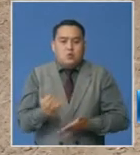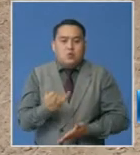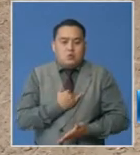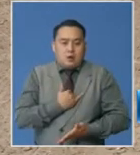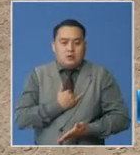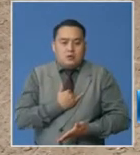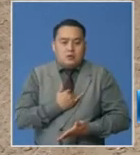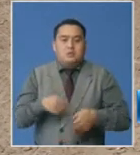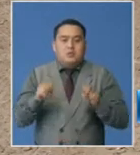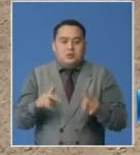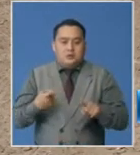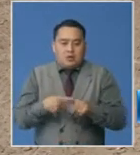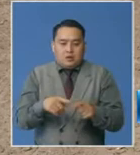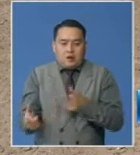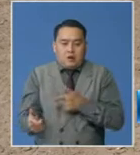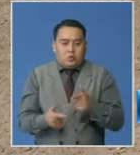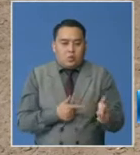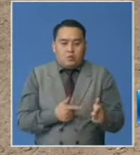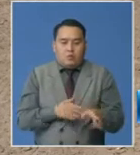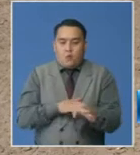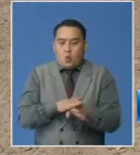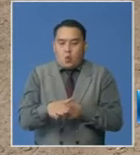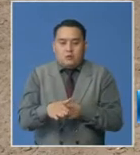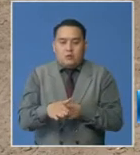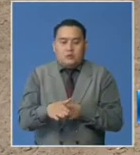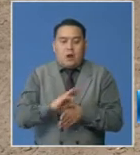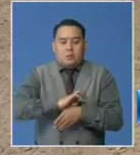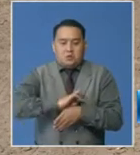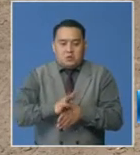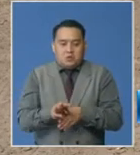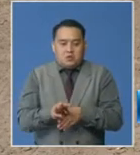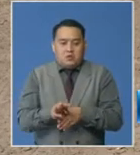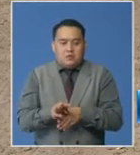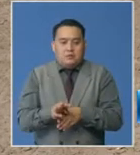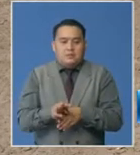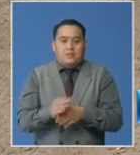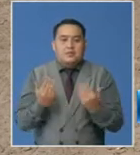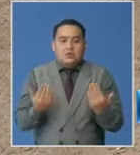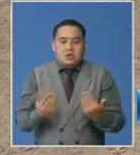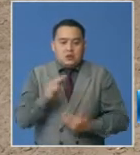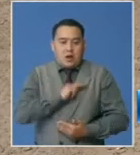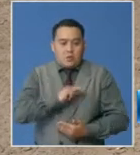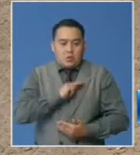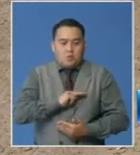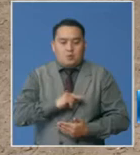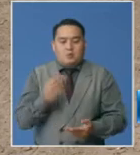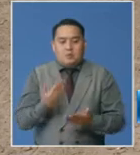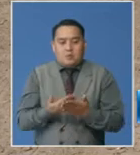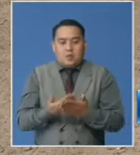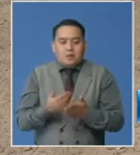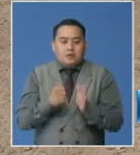4 СЗЦ. Все полностью техниками обеспечены. Сейчас работает где-то около